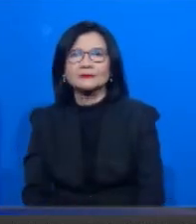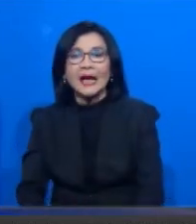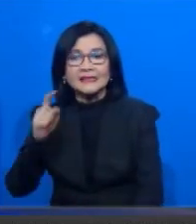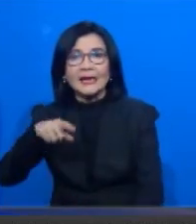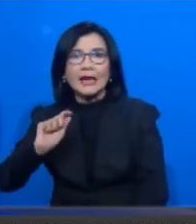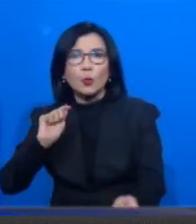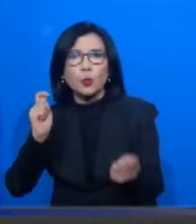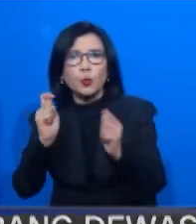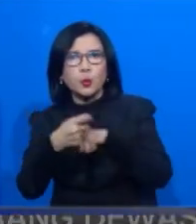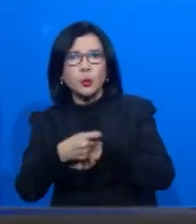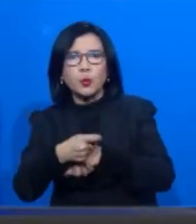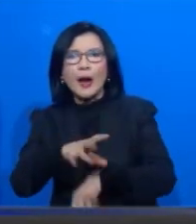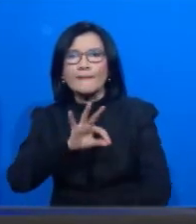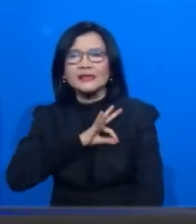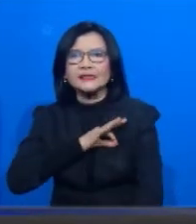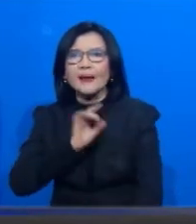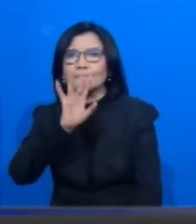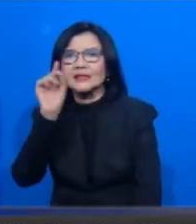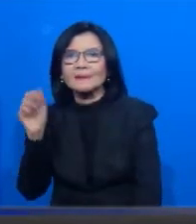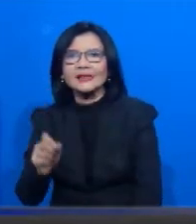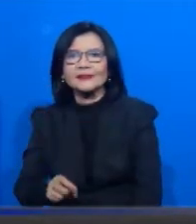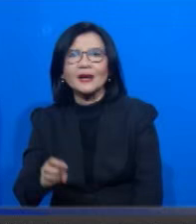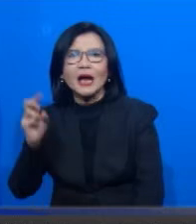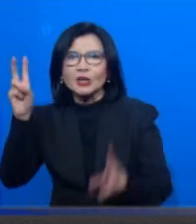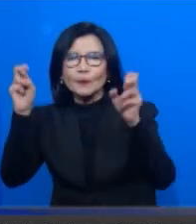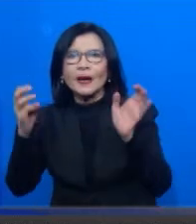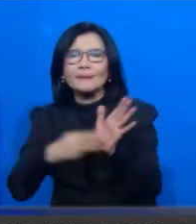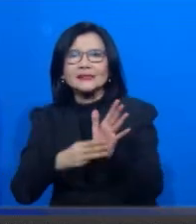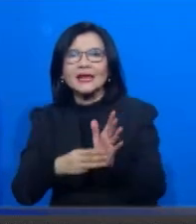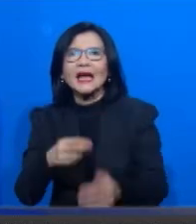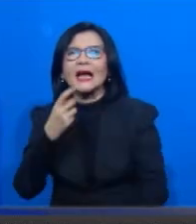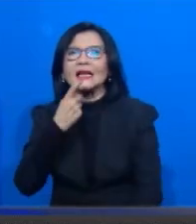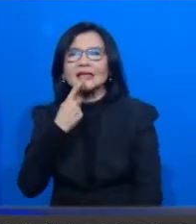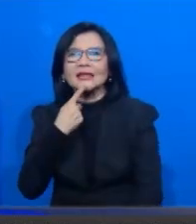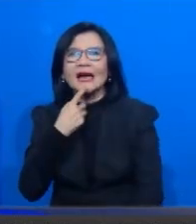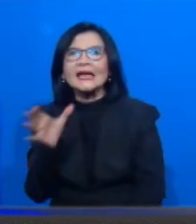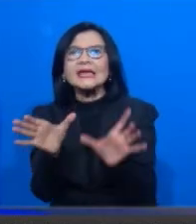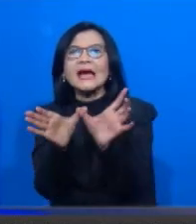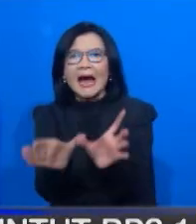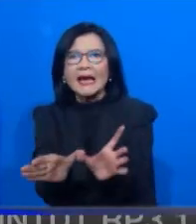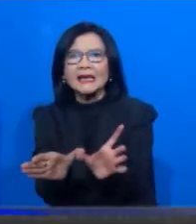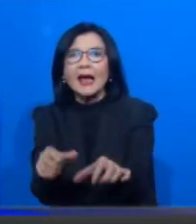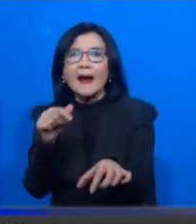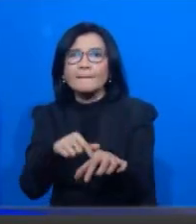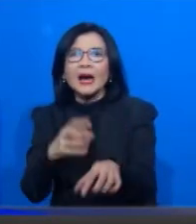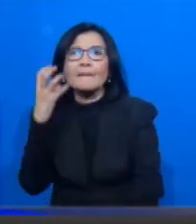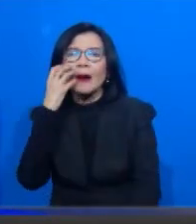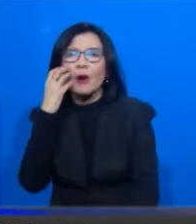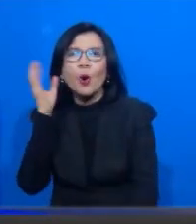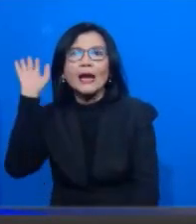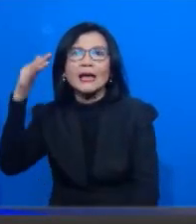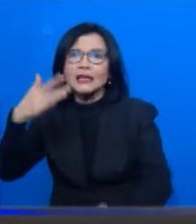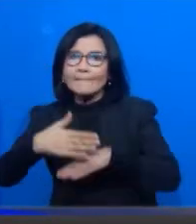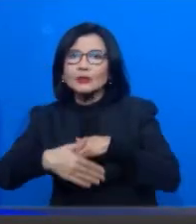transisi pergantian presiden, sejumlah isu menyeruak. Salah satunya adalah soal nasib ibu kota Nusantara. Akankah Prabowo Subianto